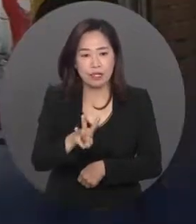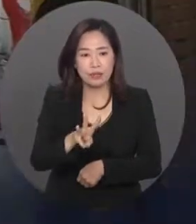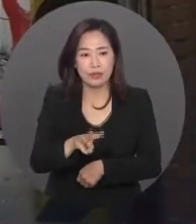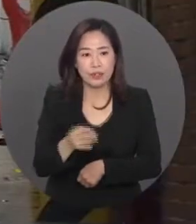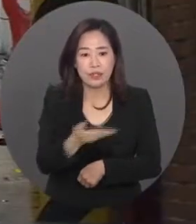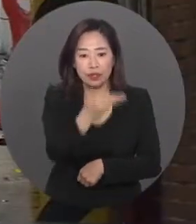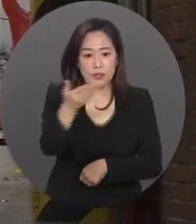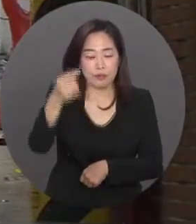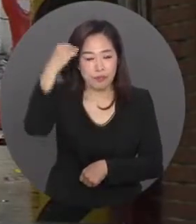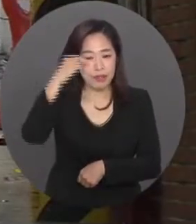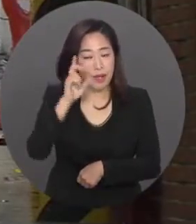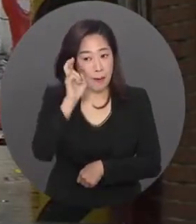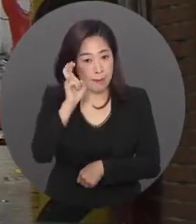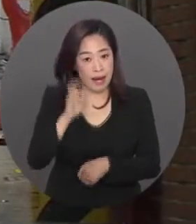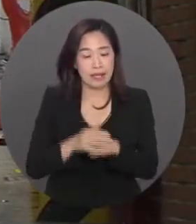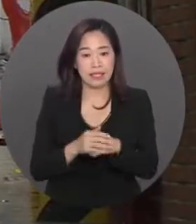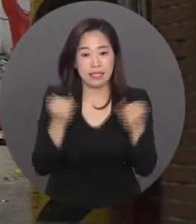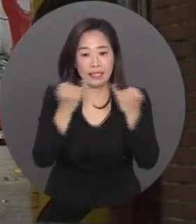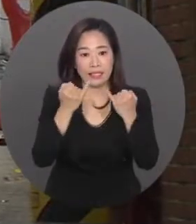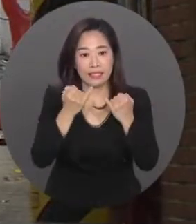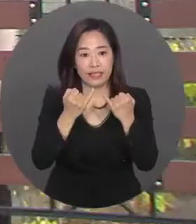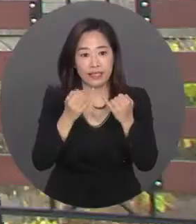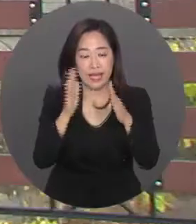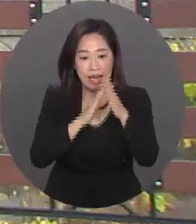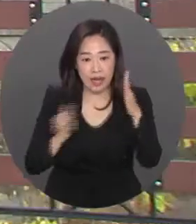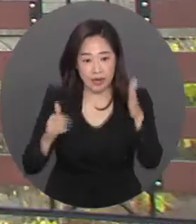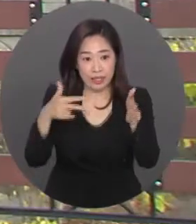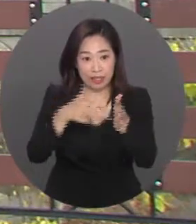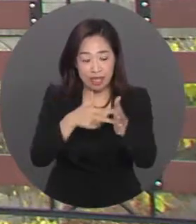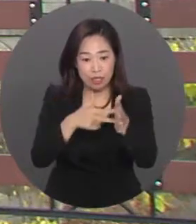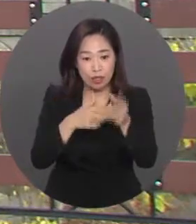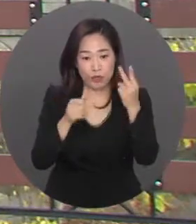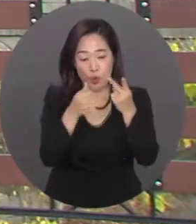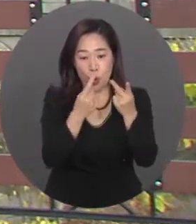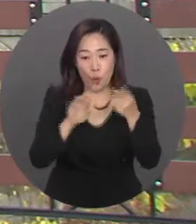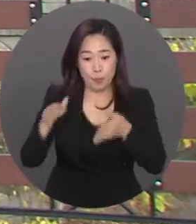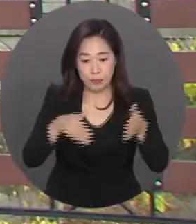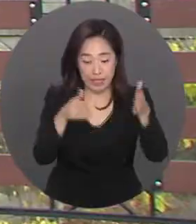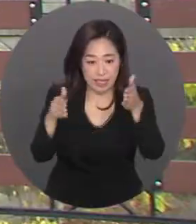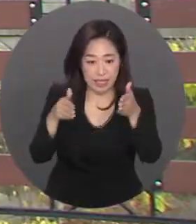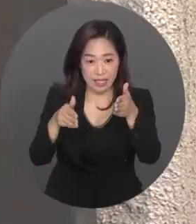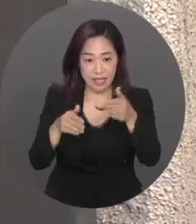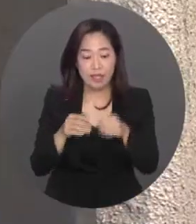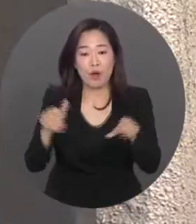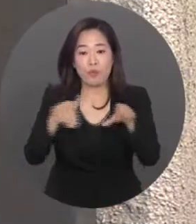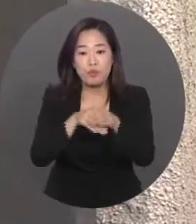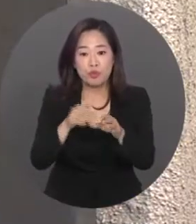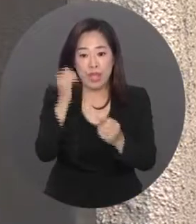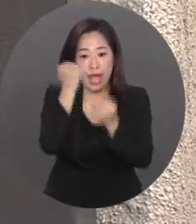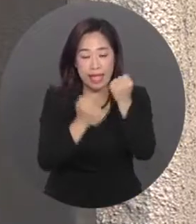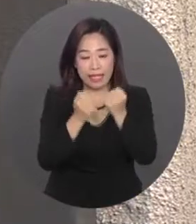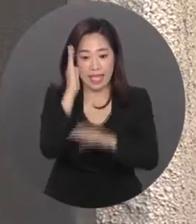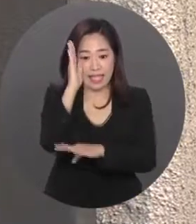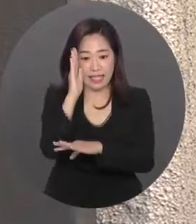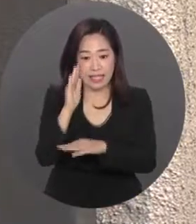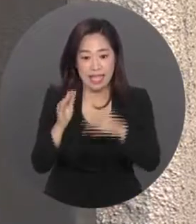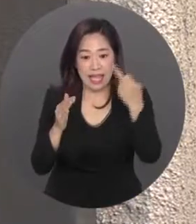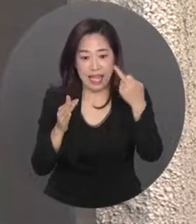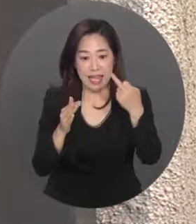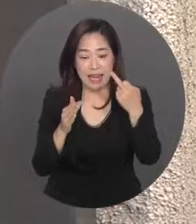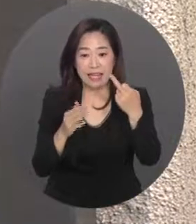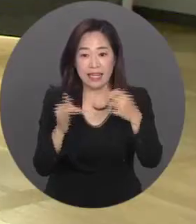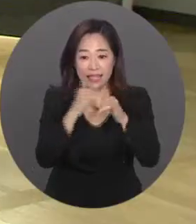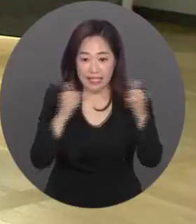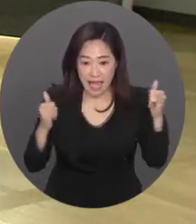느끼시고. 여성가족재단은 두옥길 운영을 위해 문화해설사 16명을 배출했으며 시범 운영을